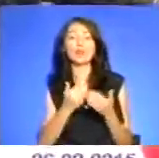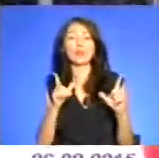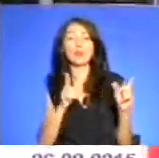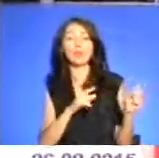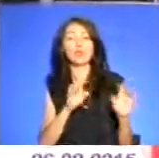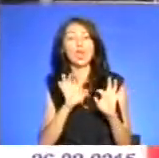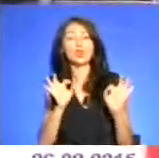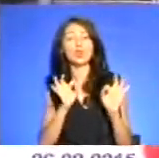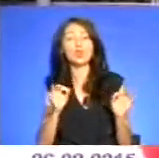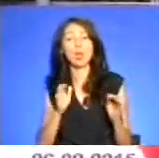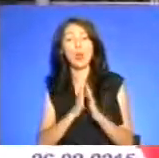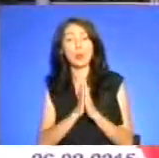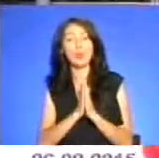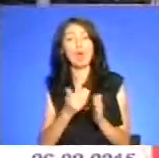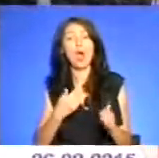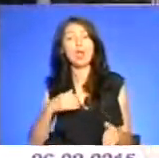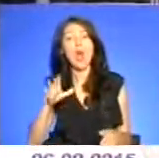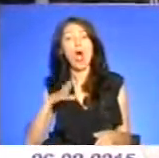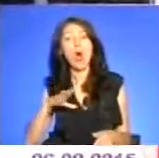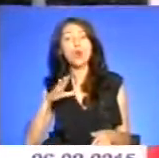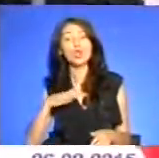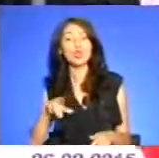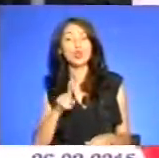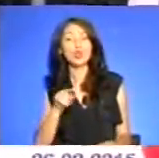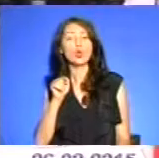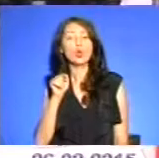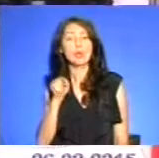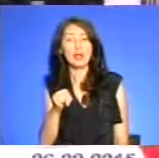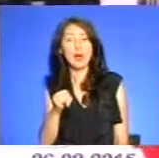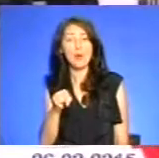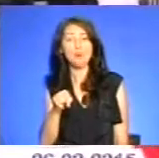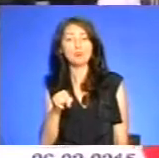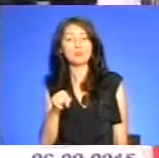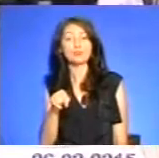Ну, я очікую, що там